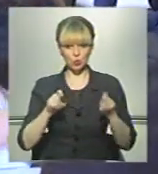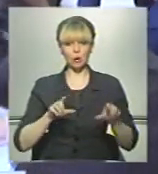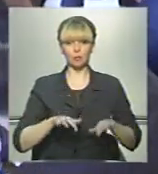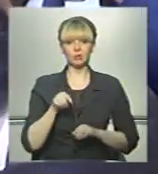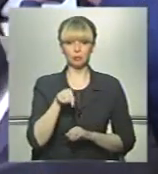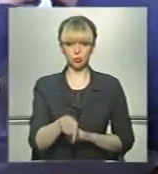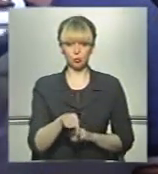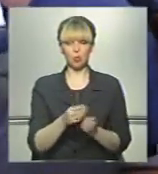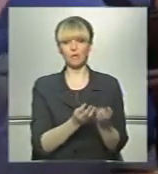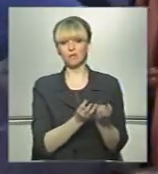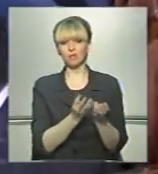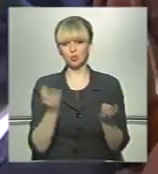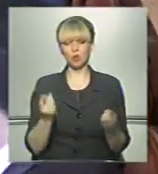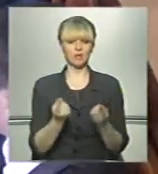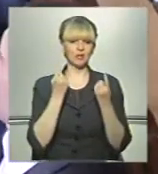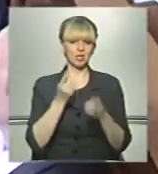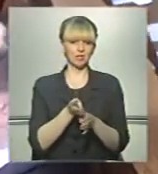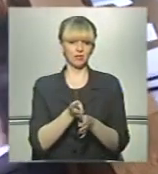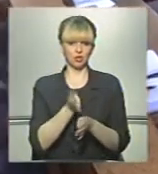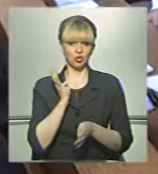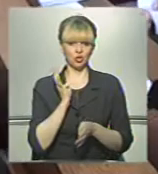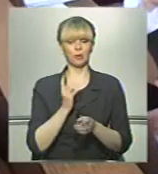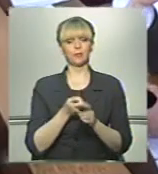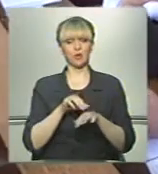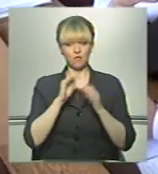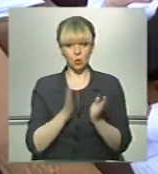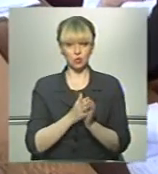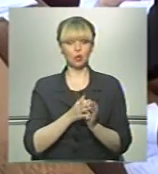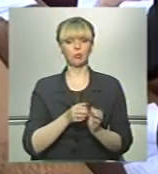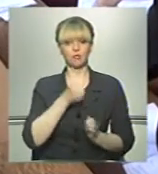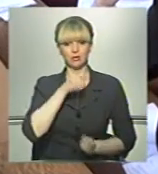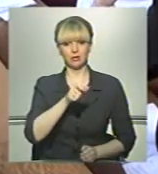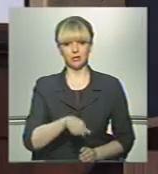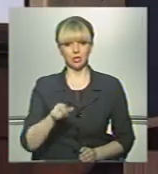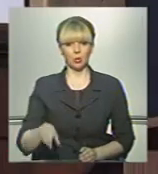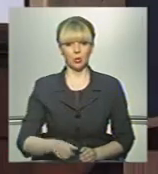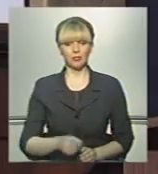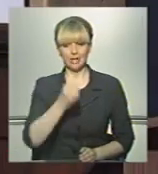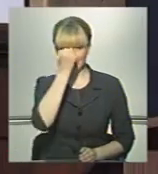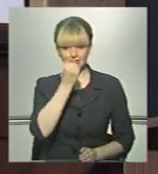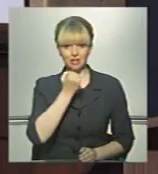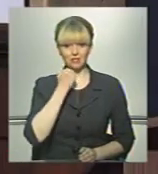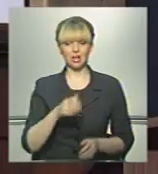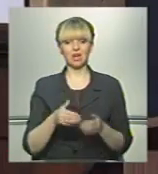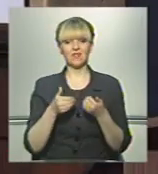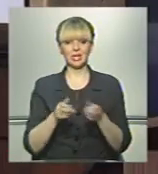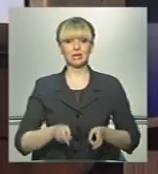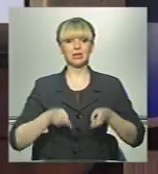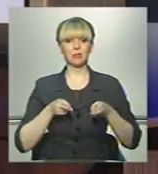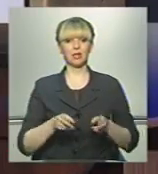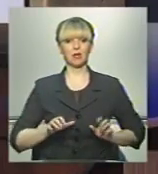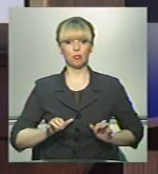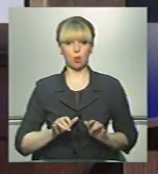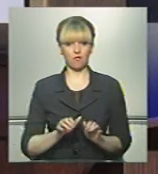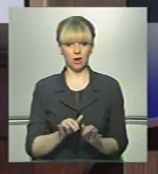тут вишиковувались величезні черги, в основному літніх людей. Завдяки відкритому кримінальному